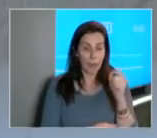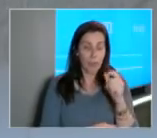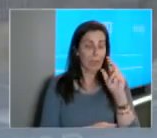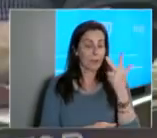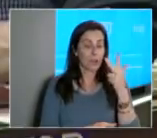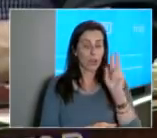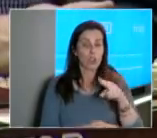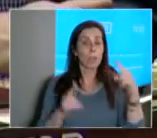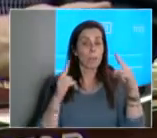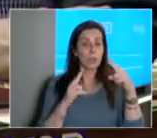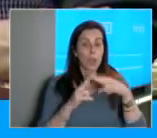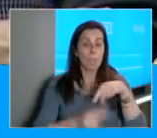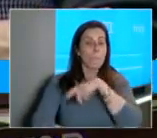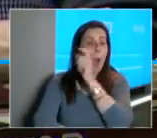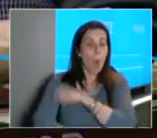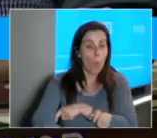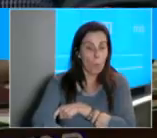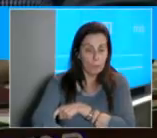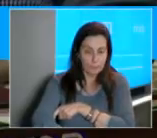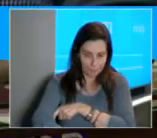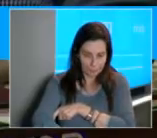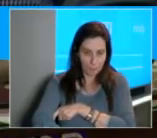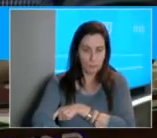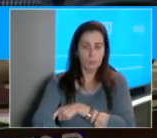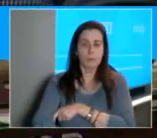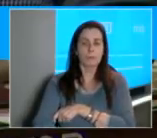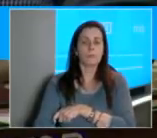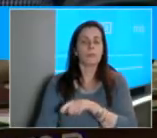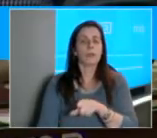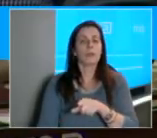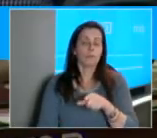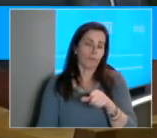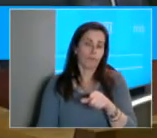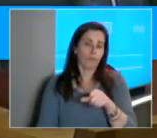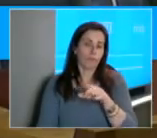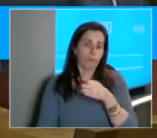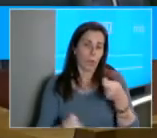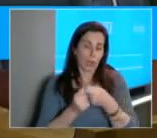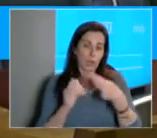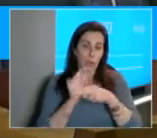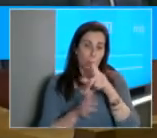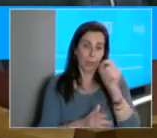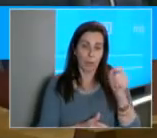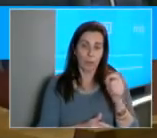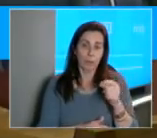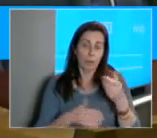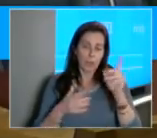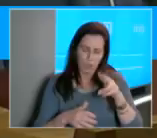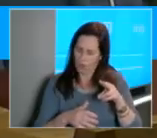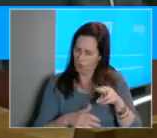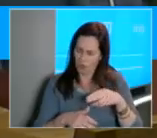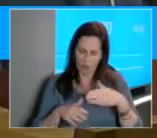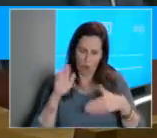שלישי צפויה להתקיים ישיבת מועצת הביטחון של האום, שתעסוק בנושא התוכנית. למרות הרוב שצפוי שם